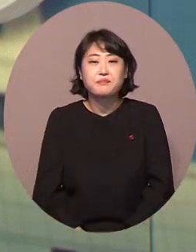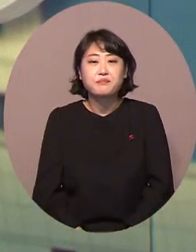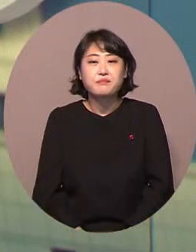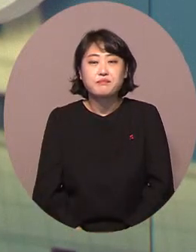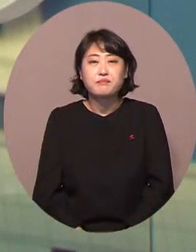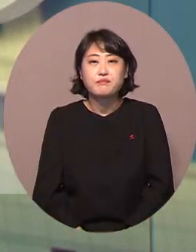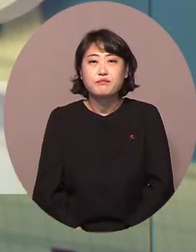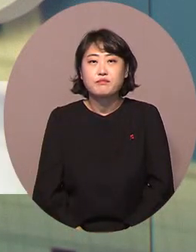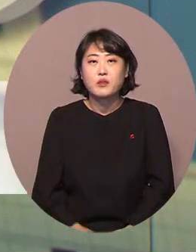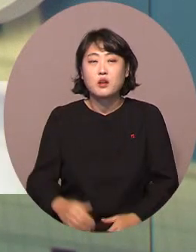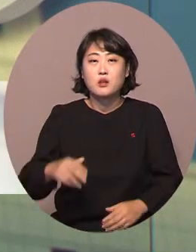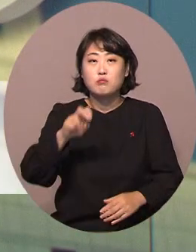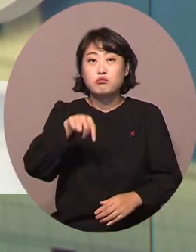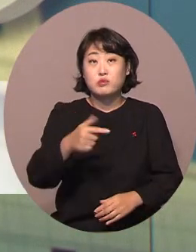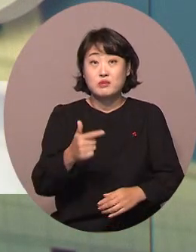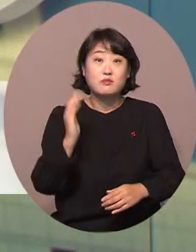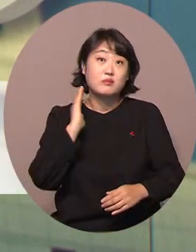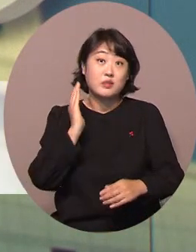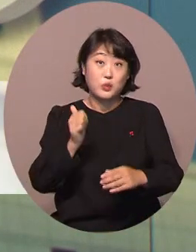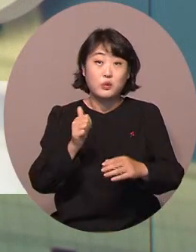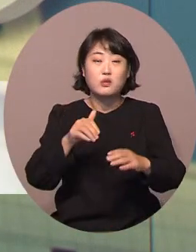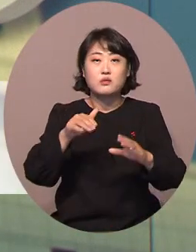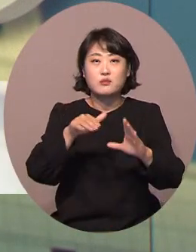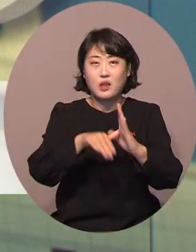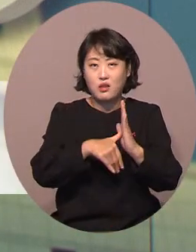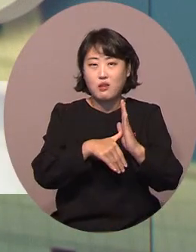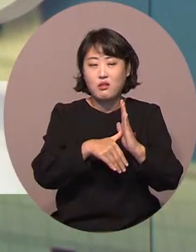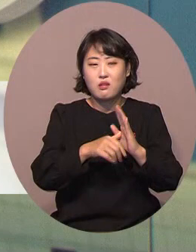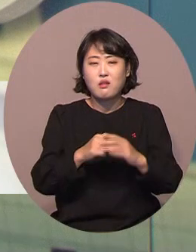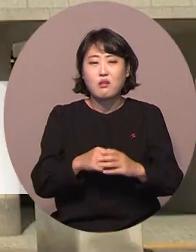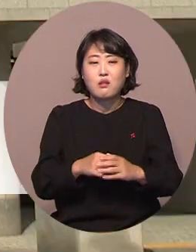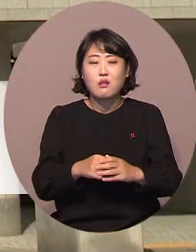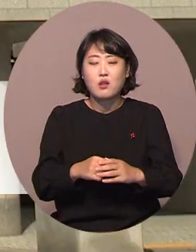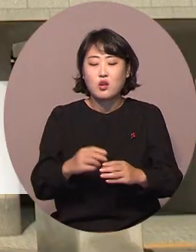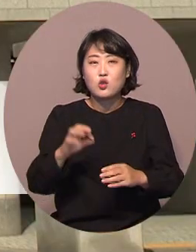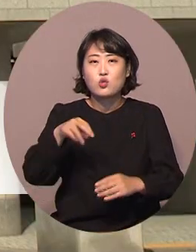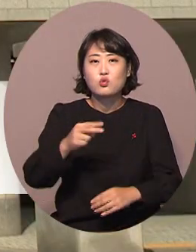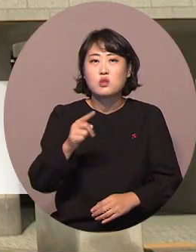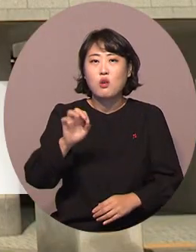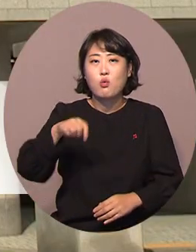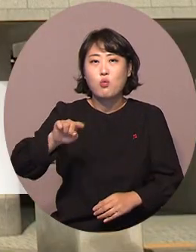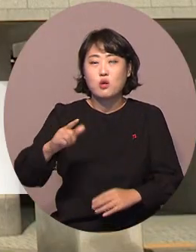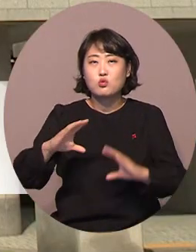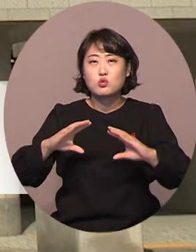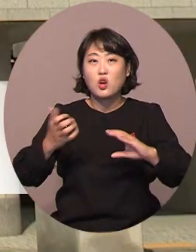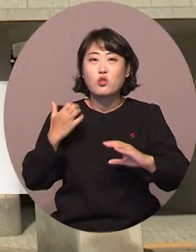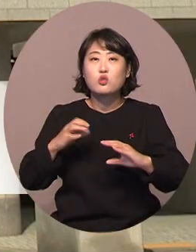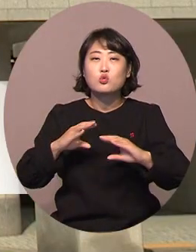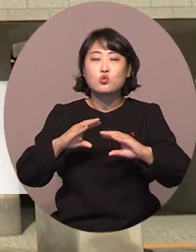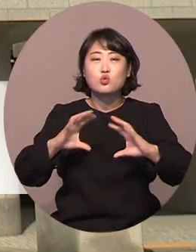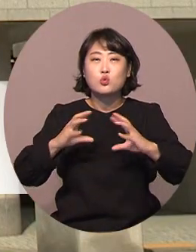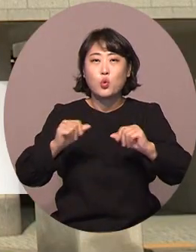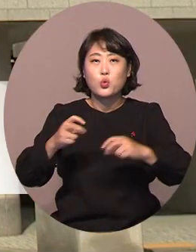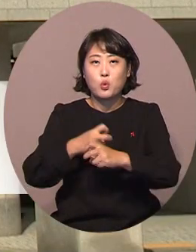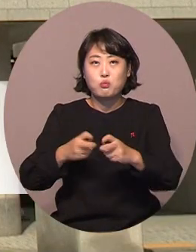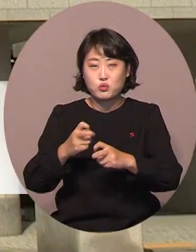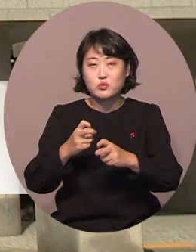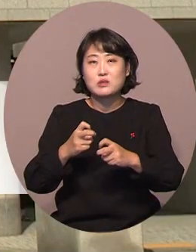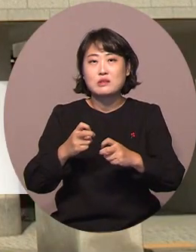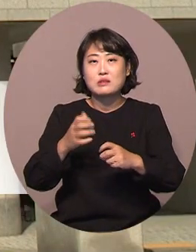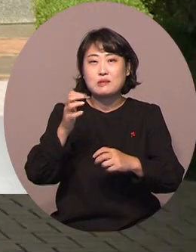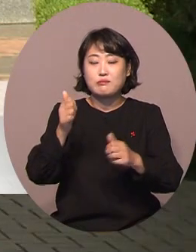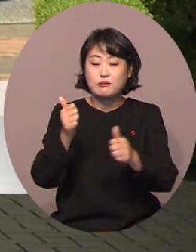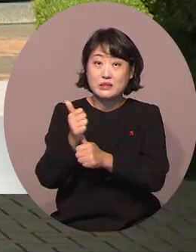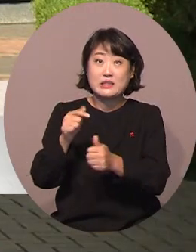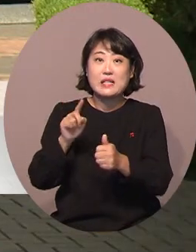문재인 정부 시절 통계 조작에 가담한 혐의로 검찰이 구속영장을 청구한 윤성원 전 국토교통부 1차관과 이문기